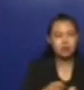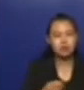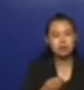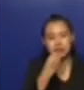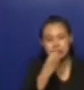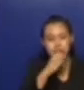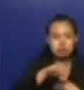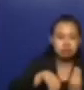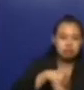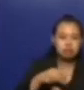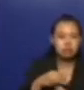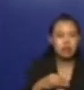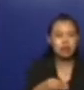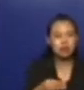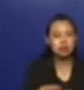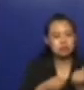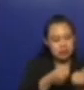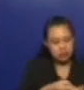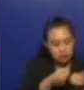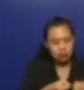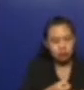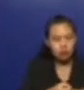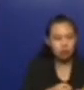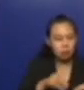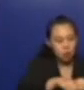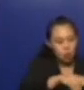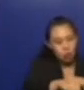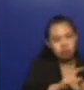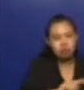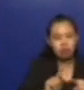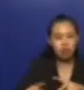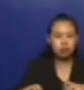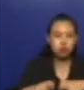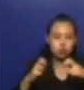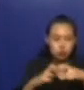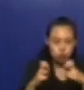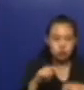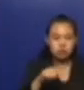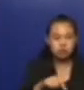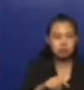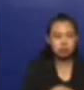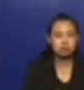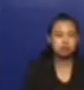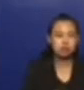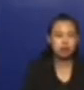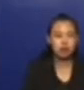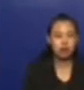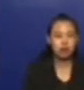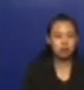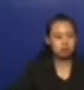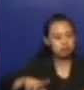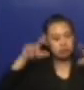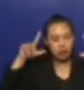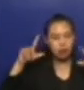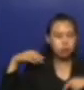ก้ปัญหาเรื่องเกษตรอินทรีย์หลังจากที่จังหวัดสุรินทร์เราดังกับเกษตรอินทรีย์มายาวนานเพิ่งม